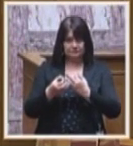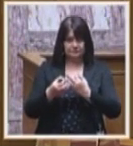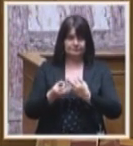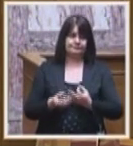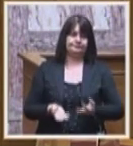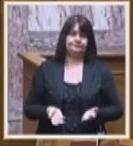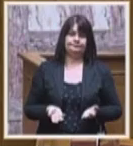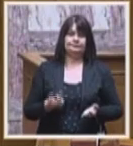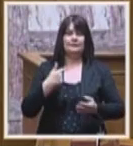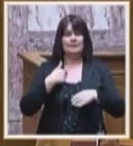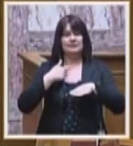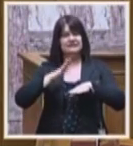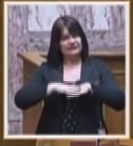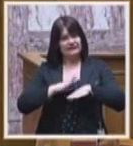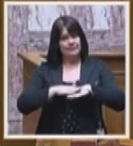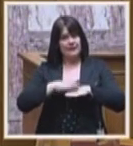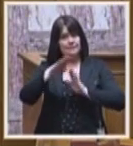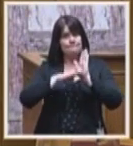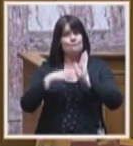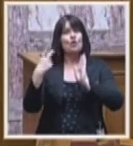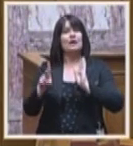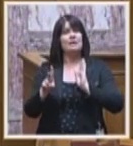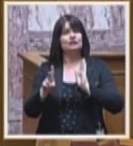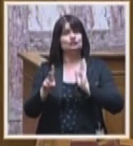Δηλαδή, εμείς φταίμε για το δικό σας πρόγραμμα που είναι